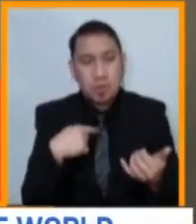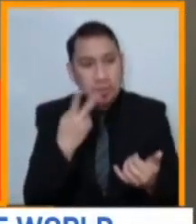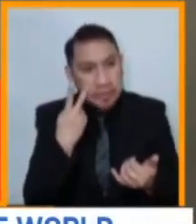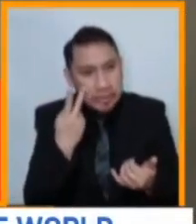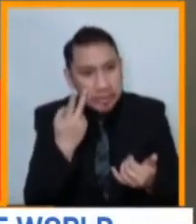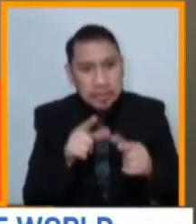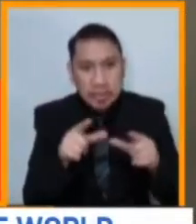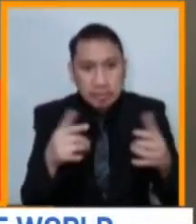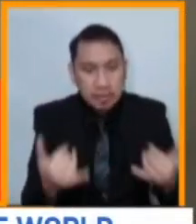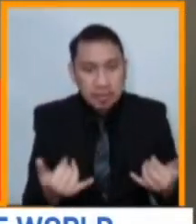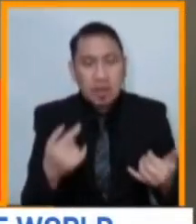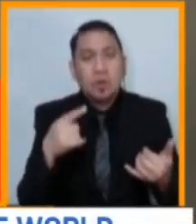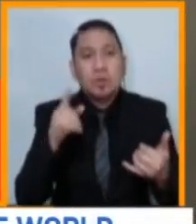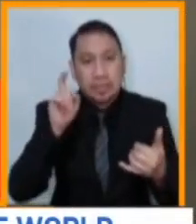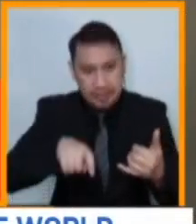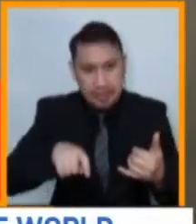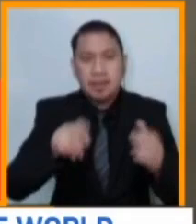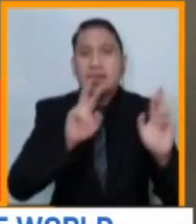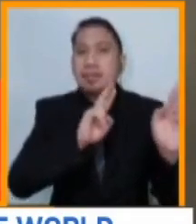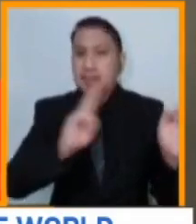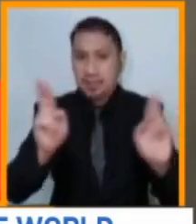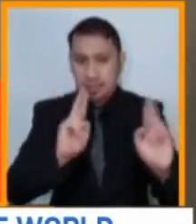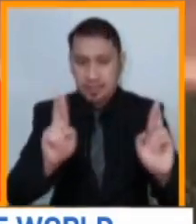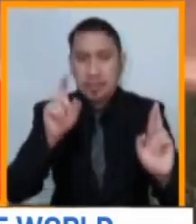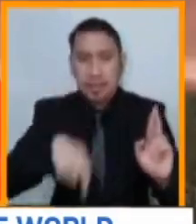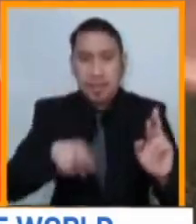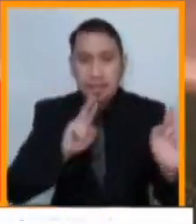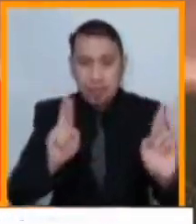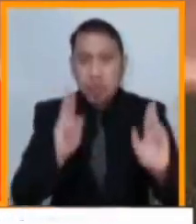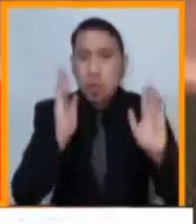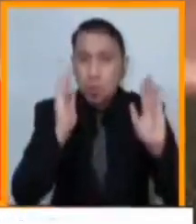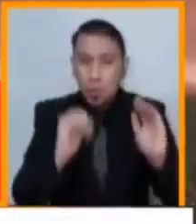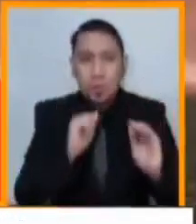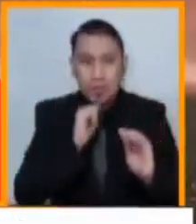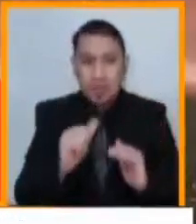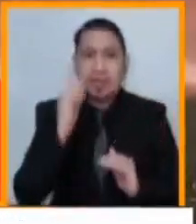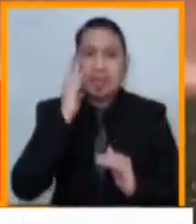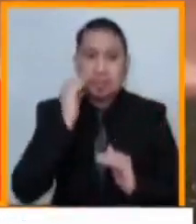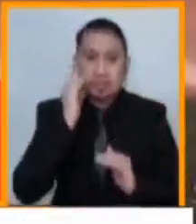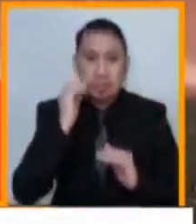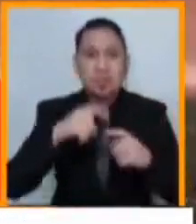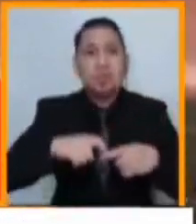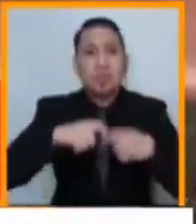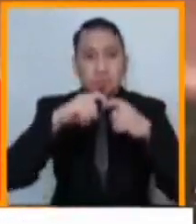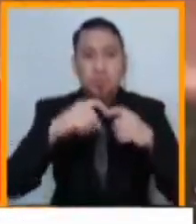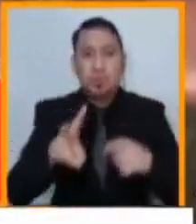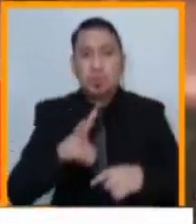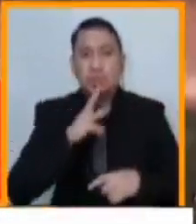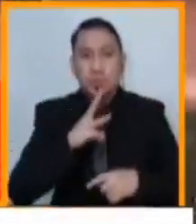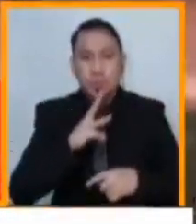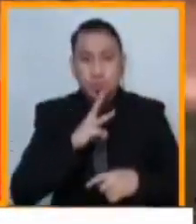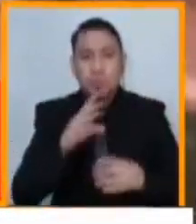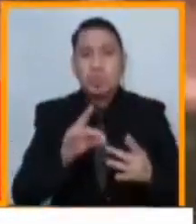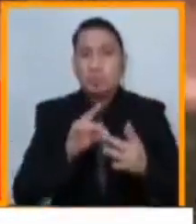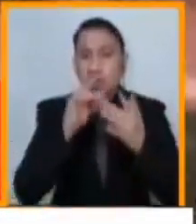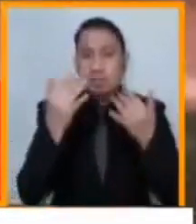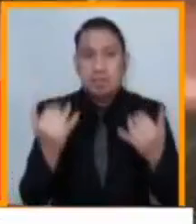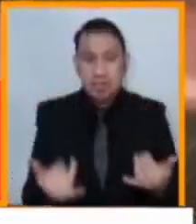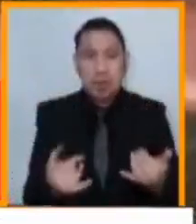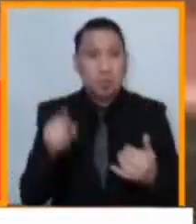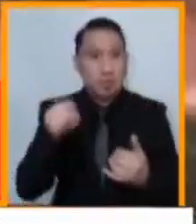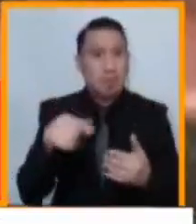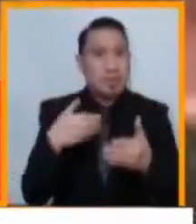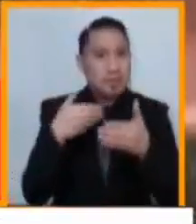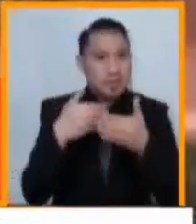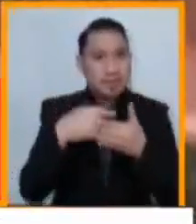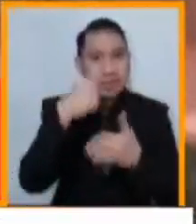hindi makaranas no, ng kakulangan ng tubig ang kababayan natin. Particular po itong mga panahon ng tag-init na medyo alam po